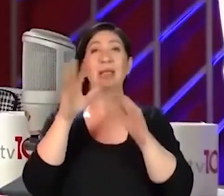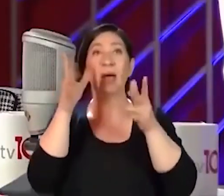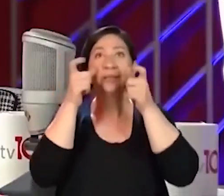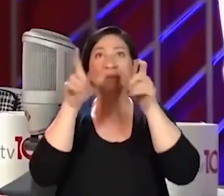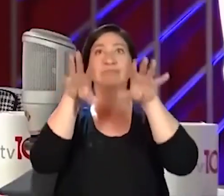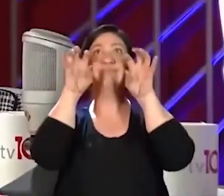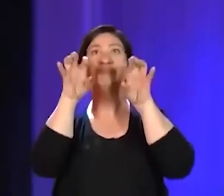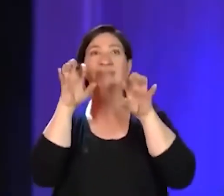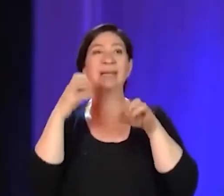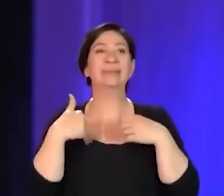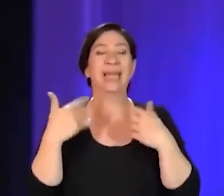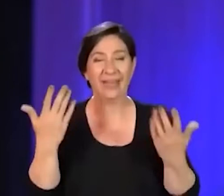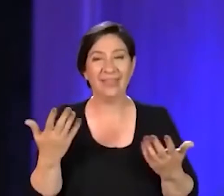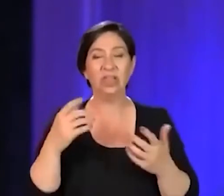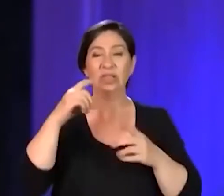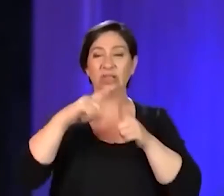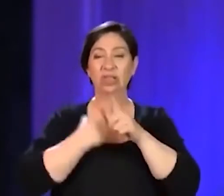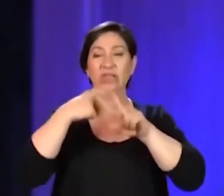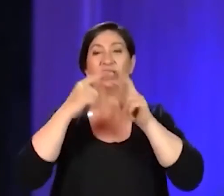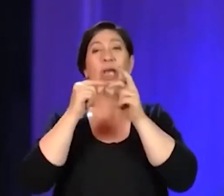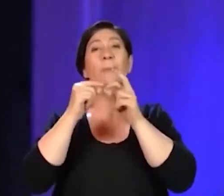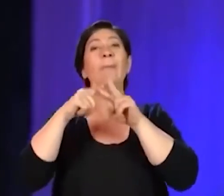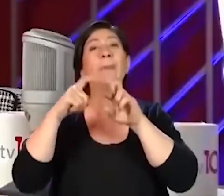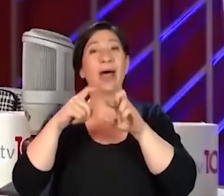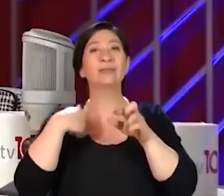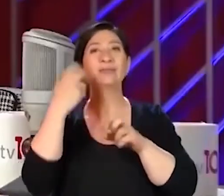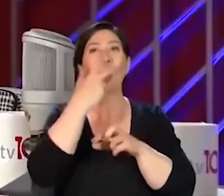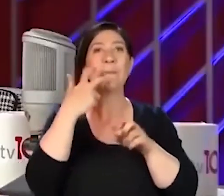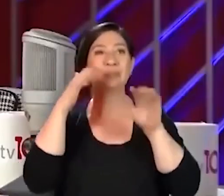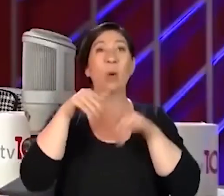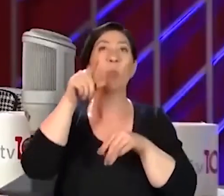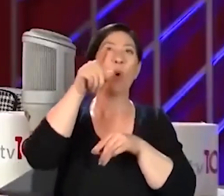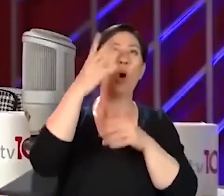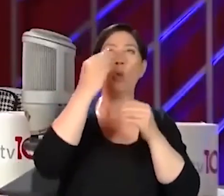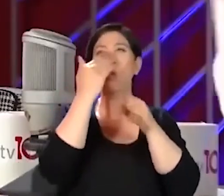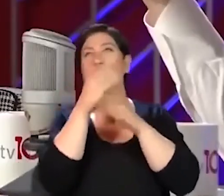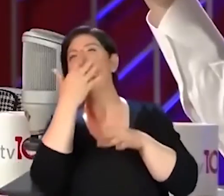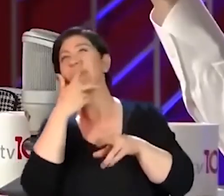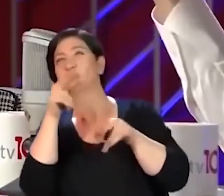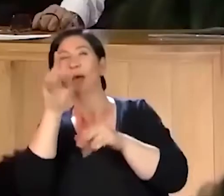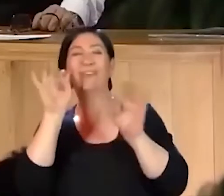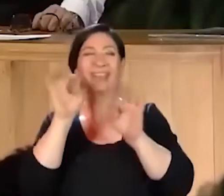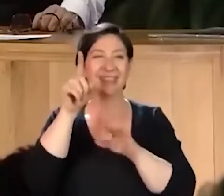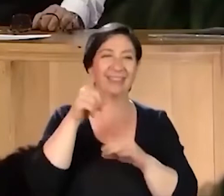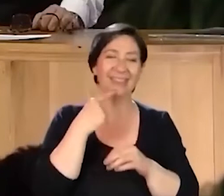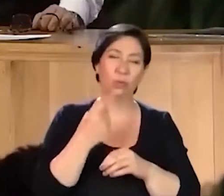Çünkü Evet yani işte Cabbar olsa gerek burada